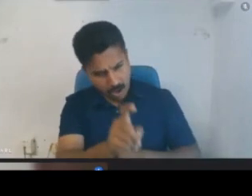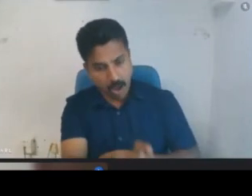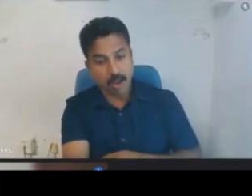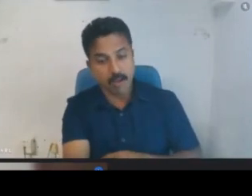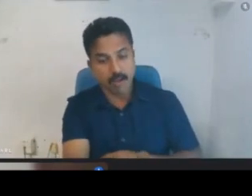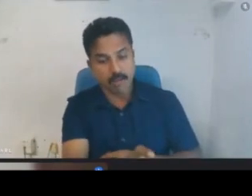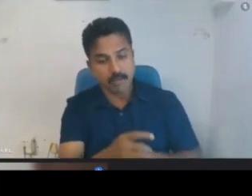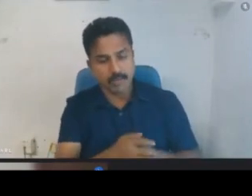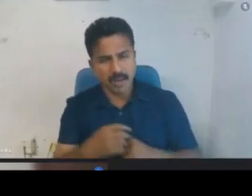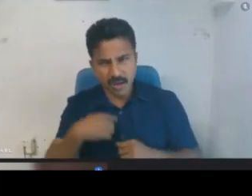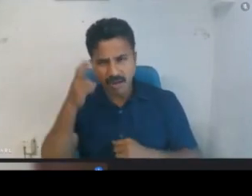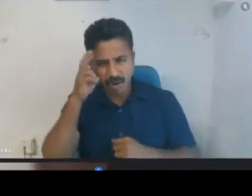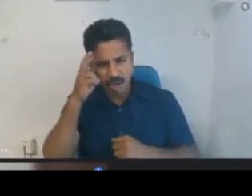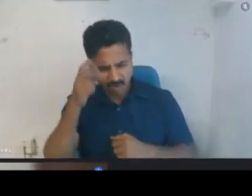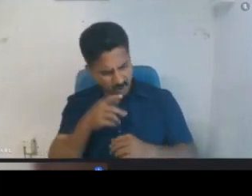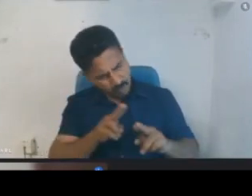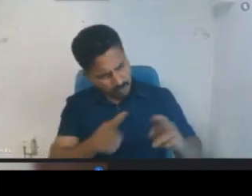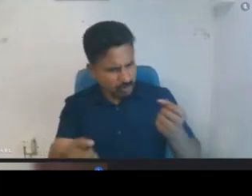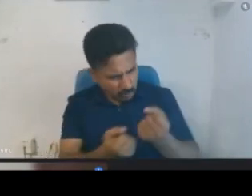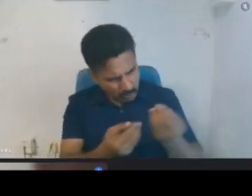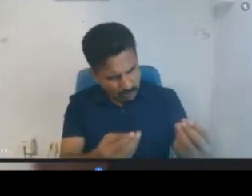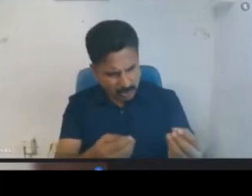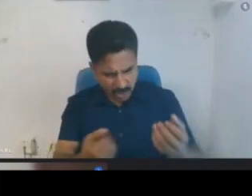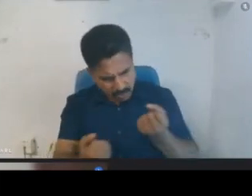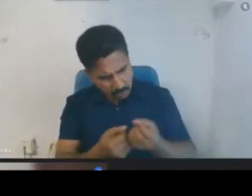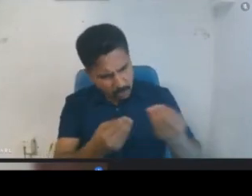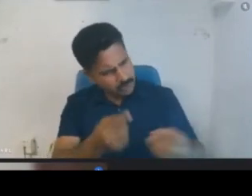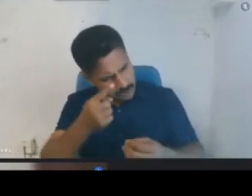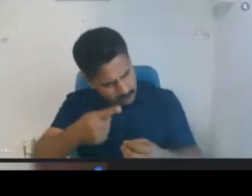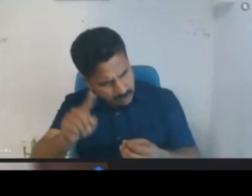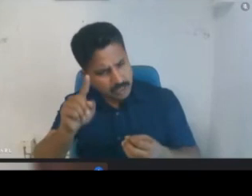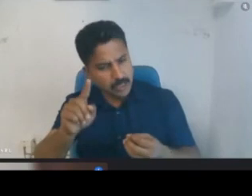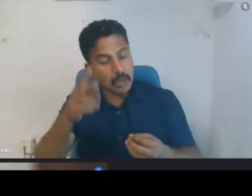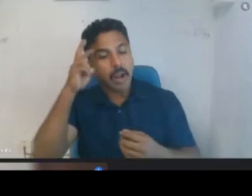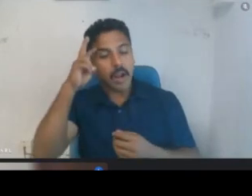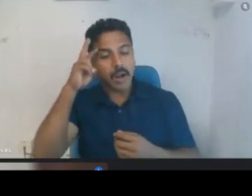അവിടെ നിൽക്കുന്നുണ്ട്. എപ്പോഴും ഞാൻ എൻ്റെ കുട്ടിക്ക് ചെയ്യുന്നത് ശരിയാണോ, അല്ലെങ്കിൽ ആ